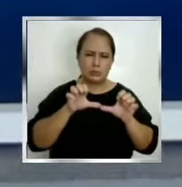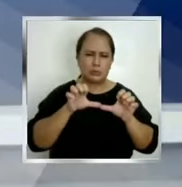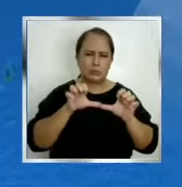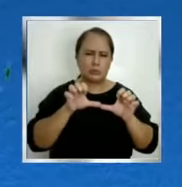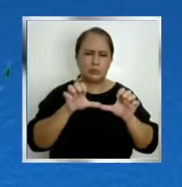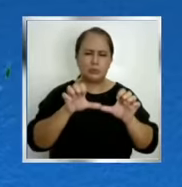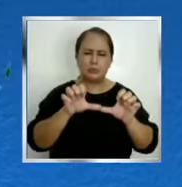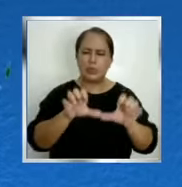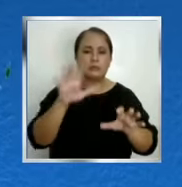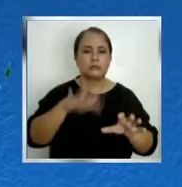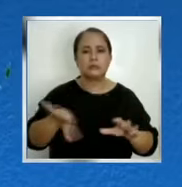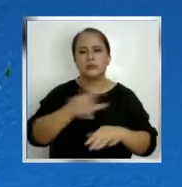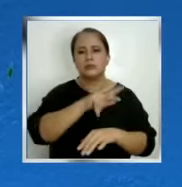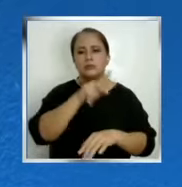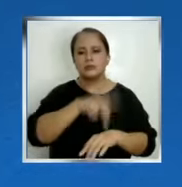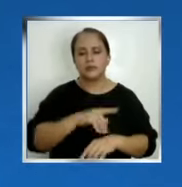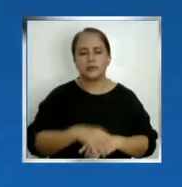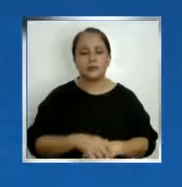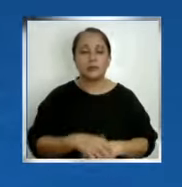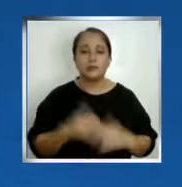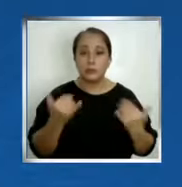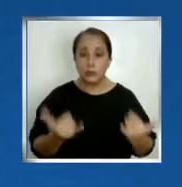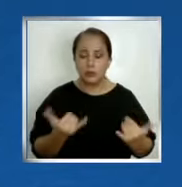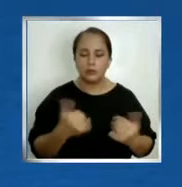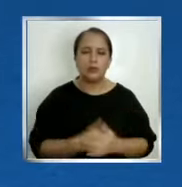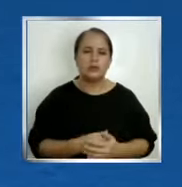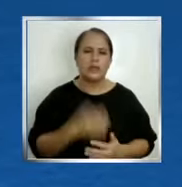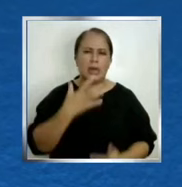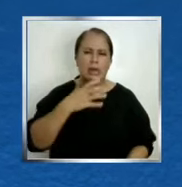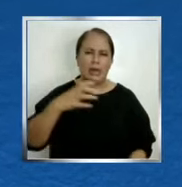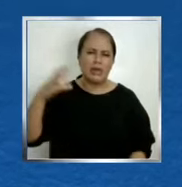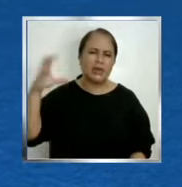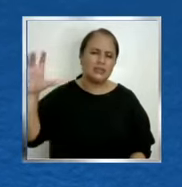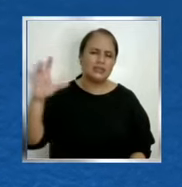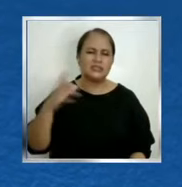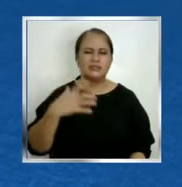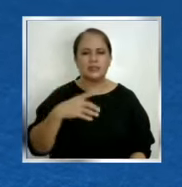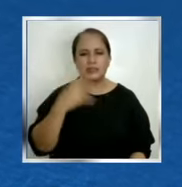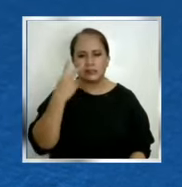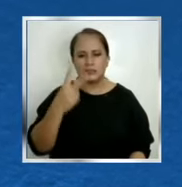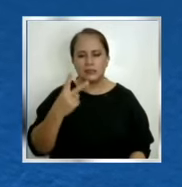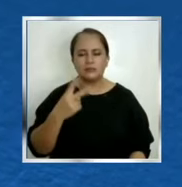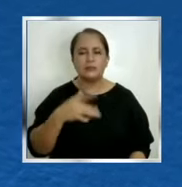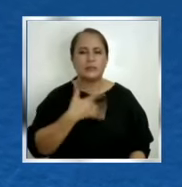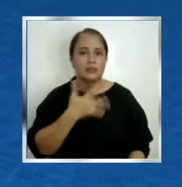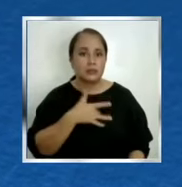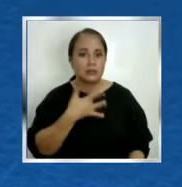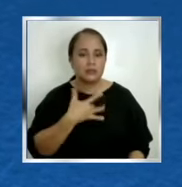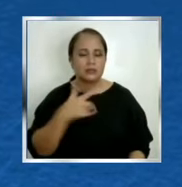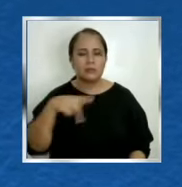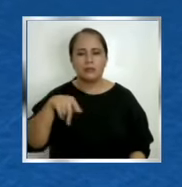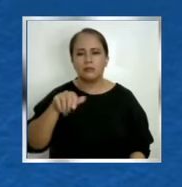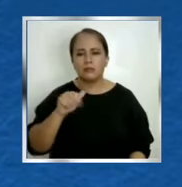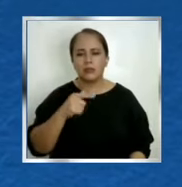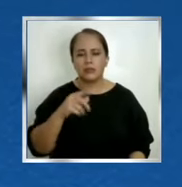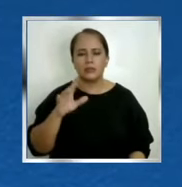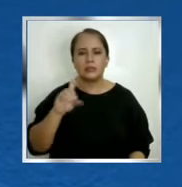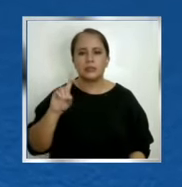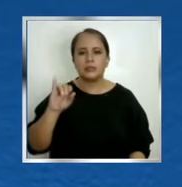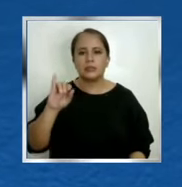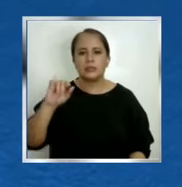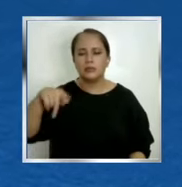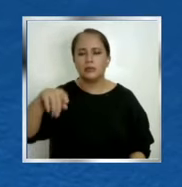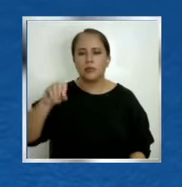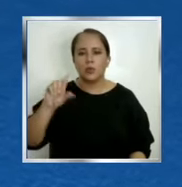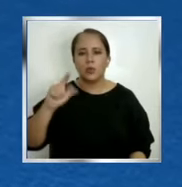bansa. Kahit ngayong araw, mataas na heat index o namang init ang naitala ng pag-asa sa Dipolog, Zamboanga del Norte at Giwan